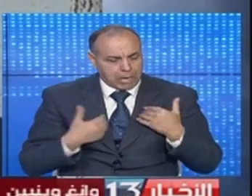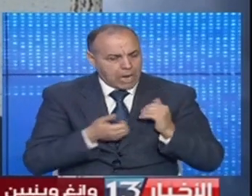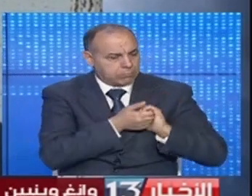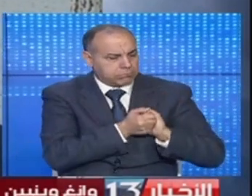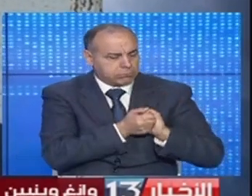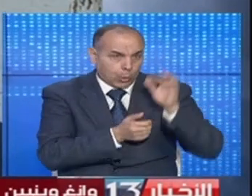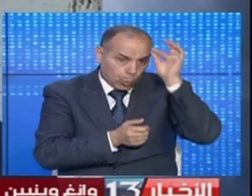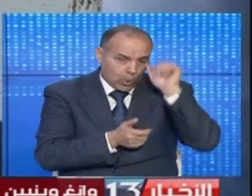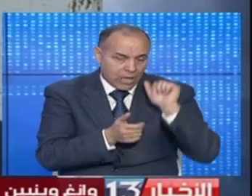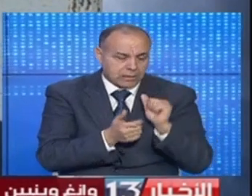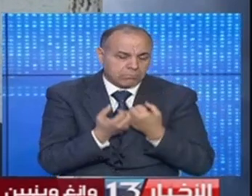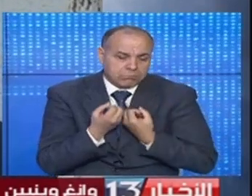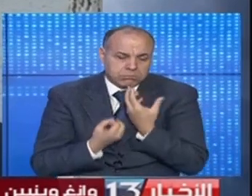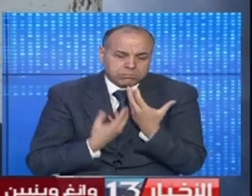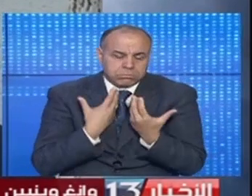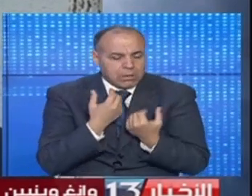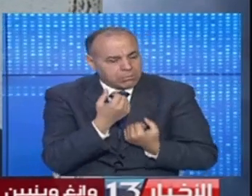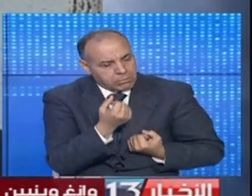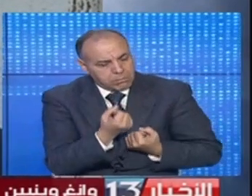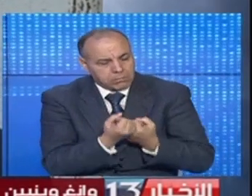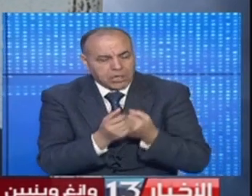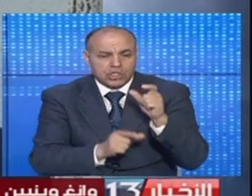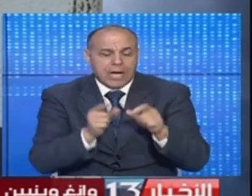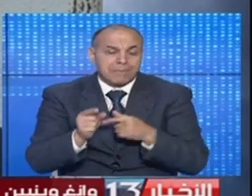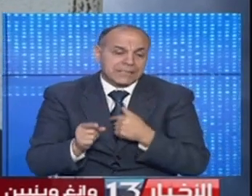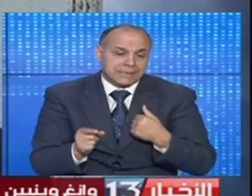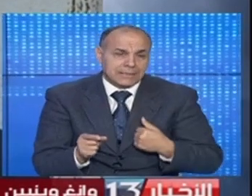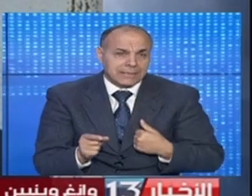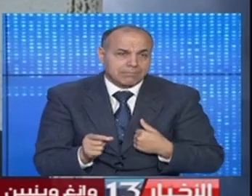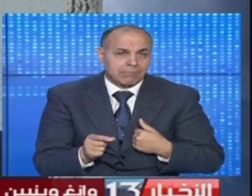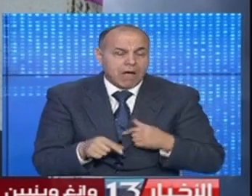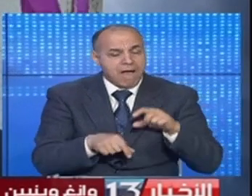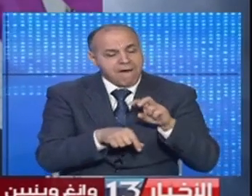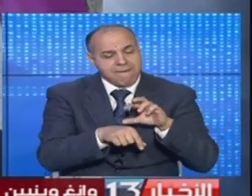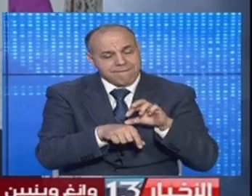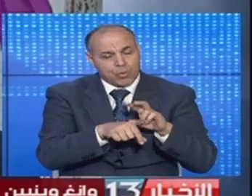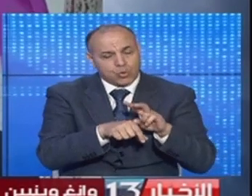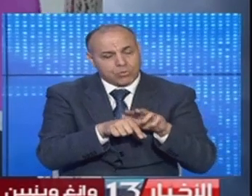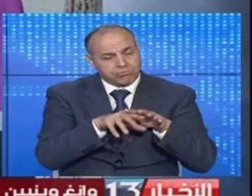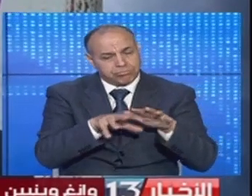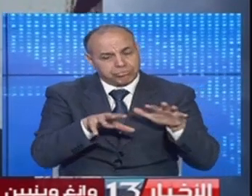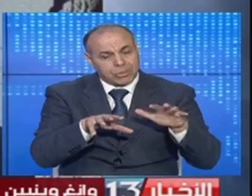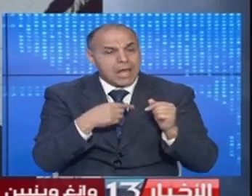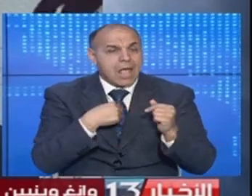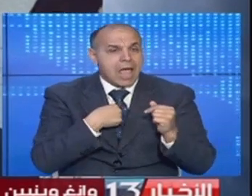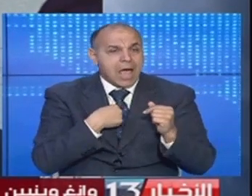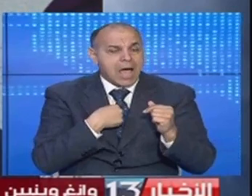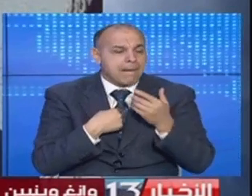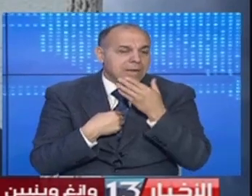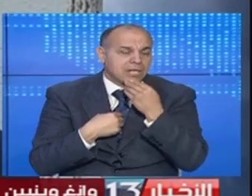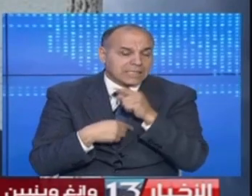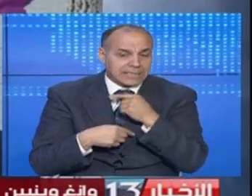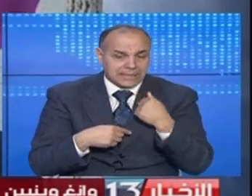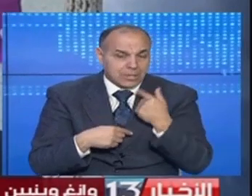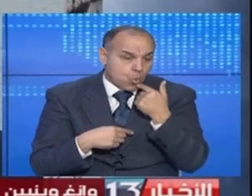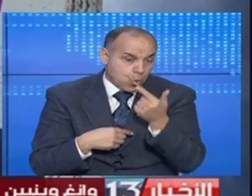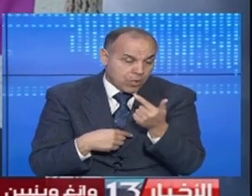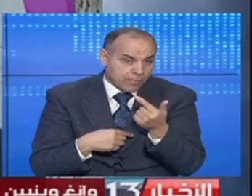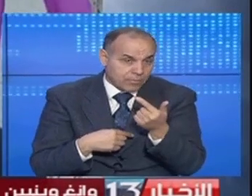التونسيين الذين عبروا عن مساندتهم الشعب الصيني مع انتشار كورونا فلدينا مثل الفنيه يقول